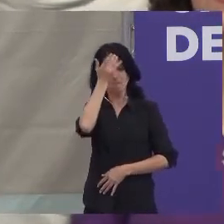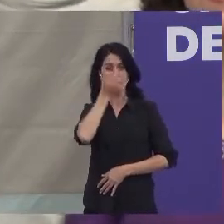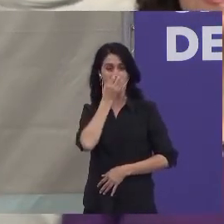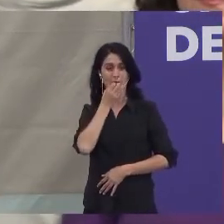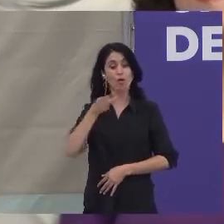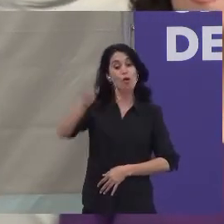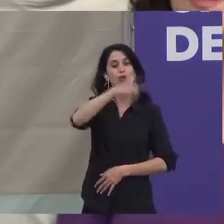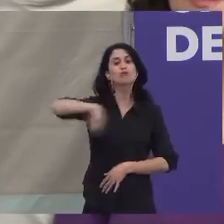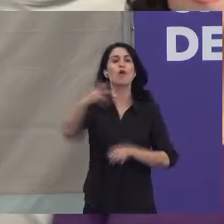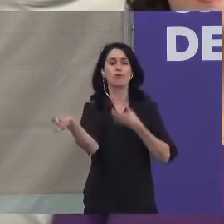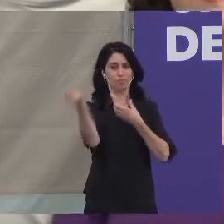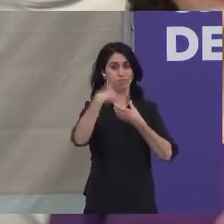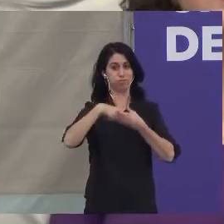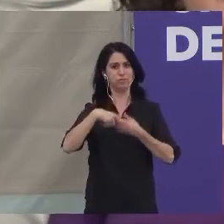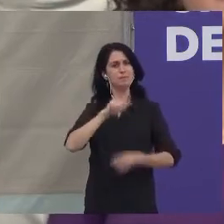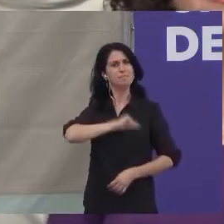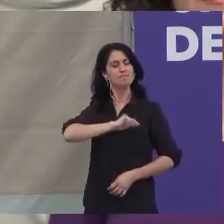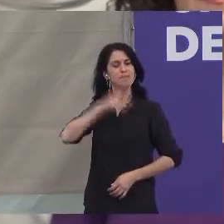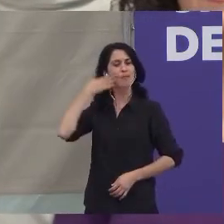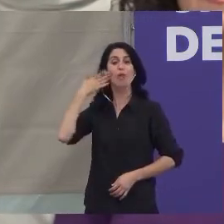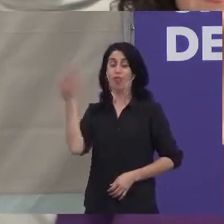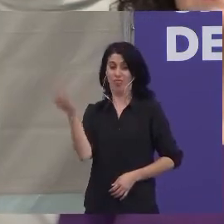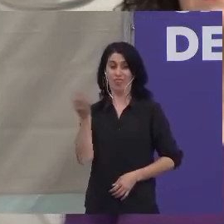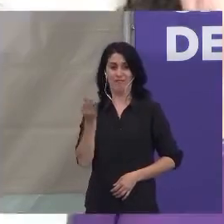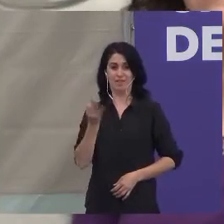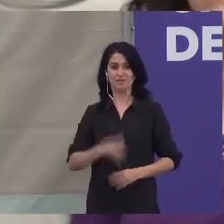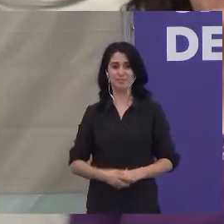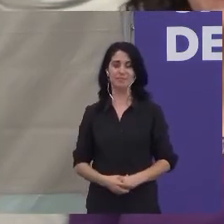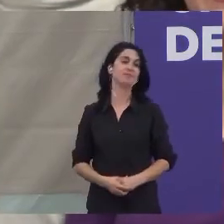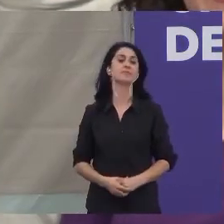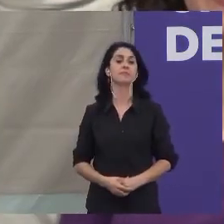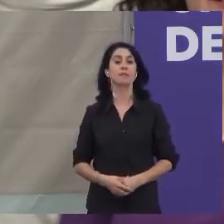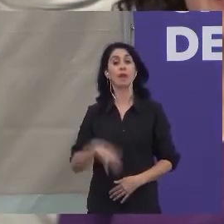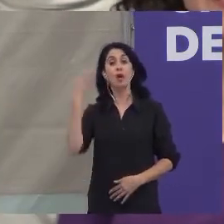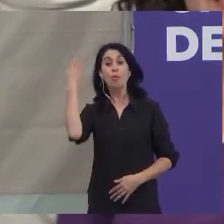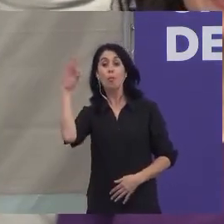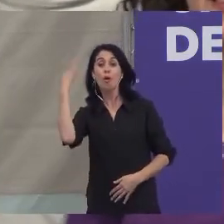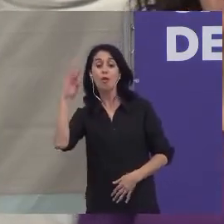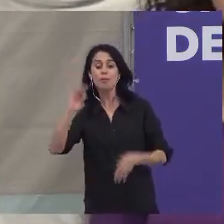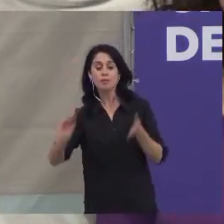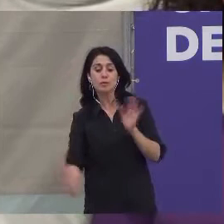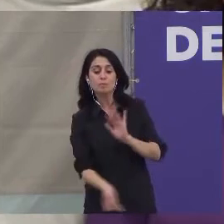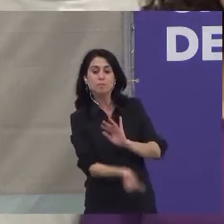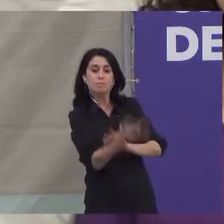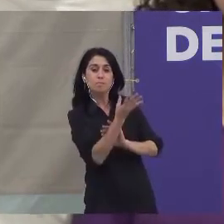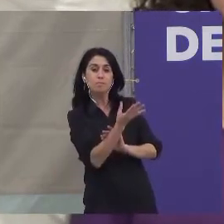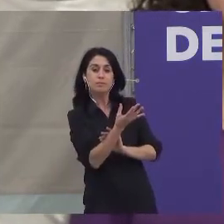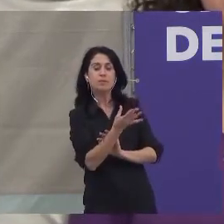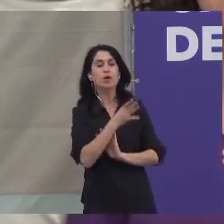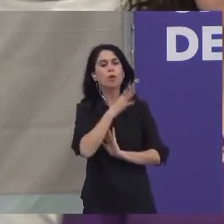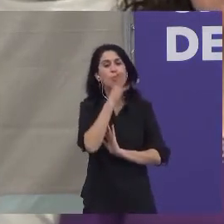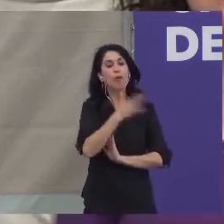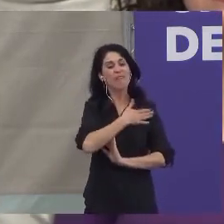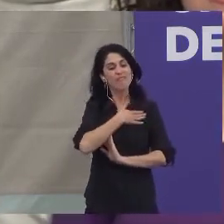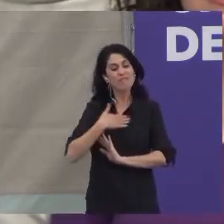hem de sentir-nos orgullosos i orgulloses d'això. Podem va néixer per a organitzar la